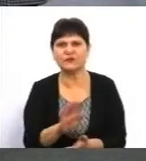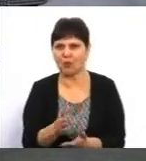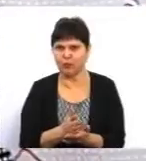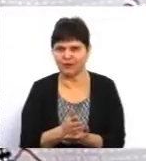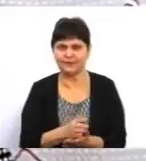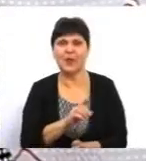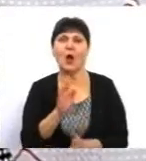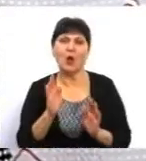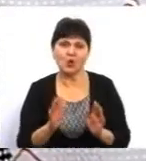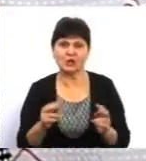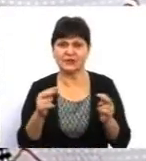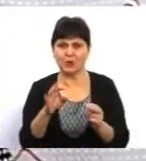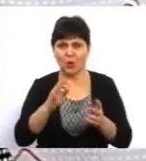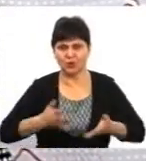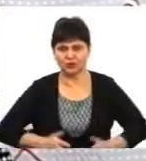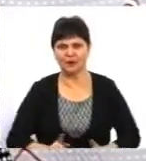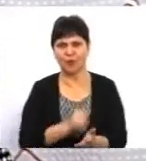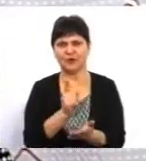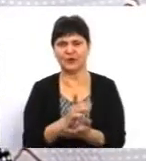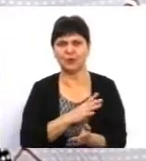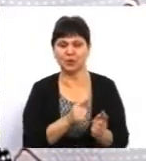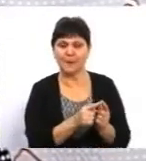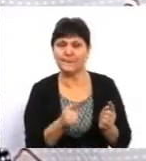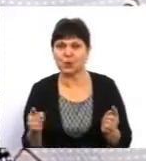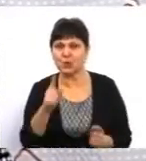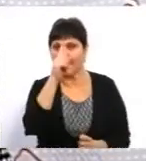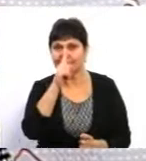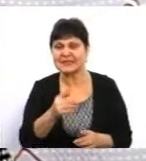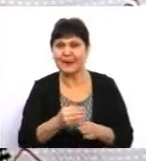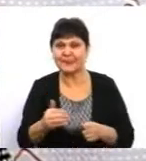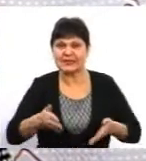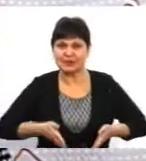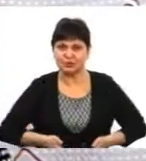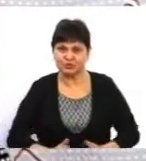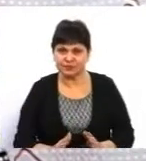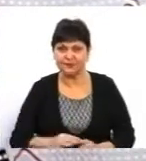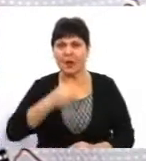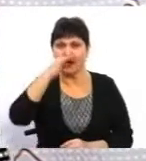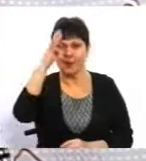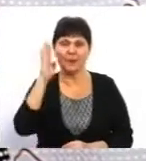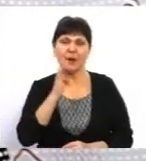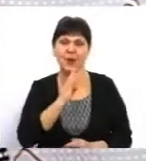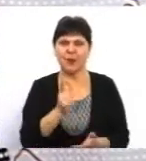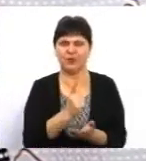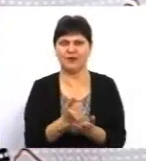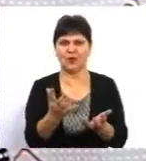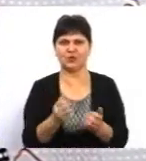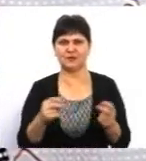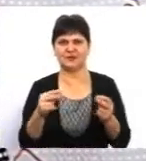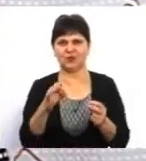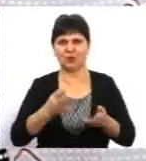про народження має бути обов'язкове на протязі місяця після пологів, батьки мають отримати свідоцтво про народження. А всі